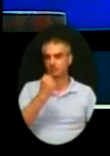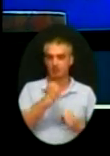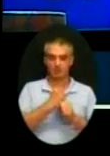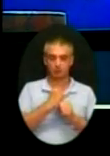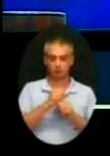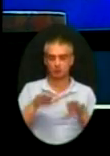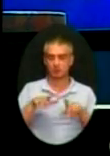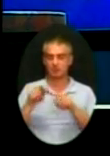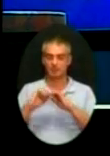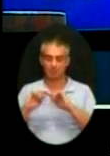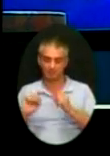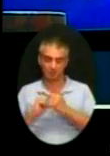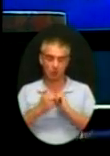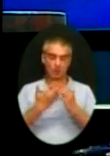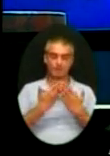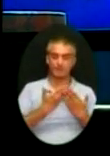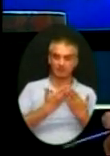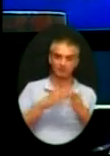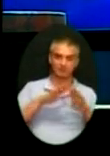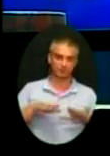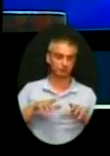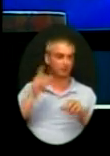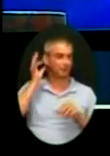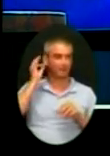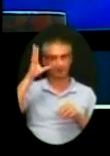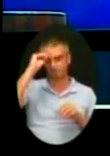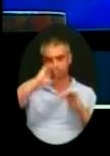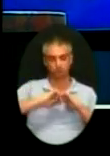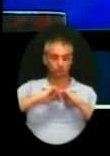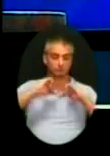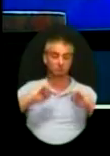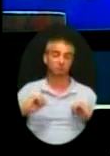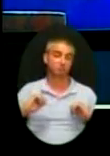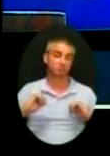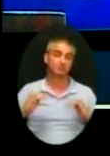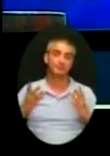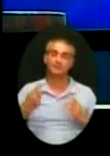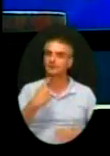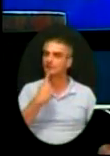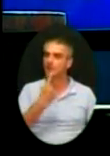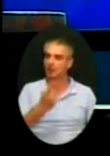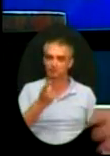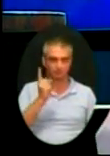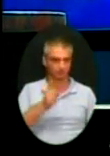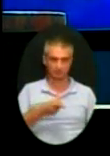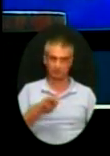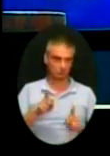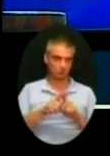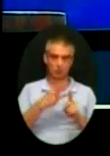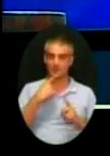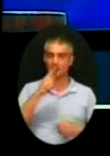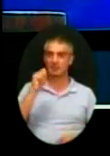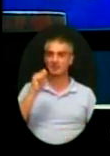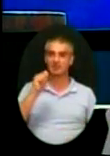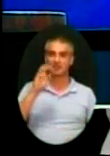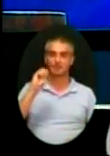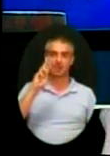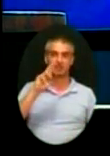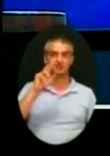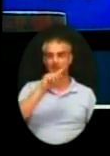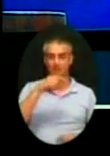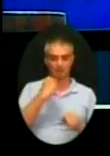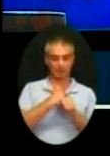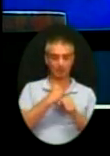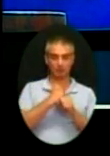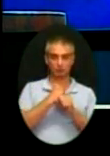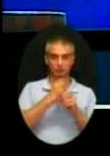ללכת לחוף ים נפרד, או ללכת לבית כנסת ולשבת בעזרת נשים ובעזרת גברים נפרדת, ולהגיד שצריך, כמו שאמרה היום תמר זנדברג,